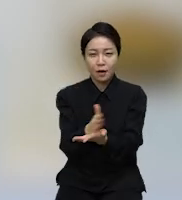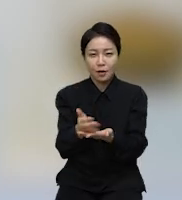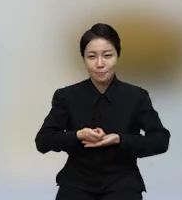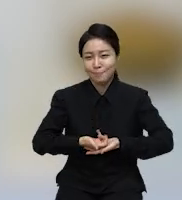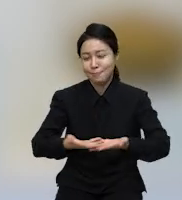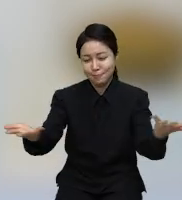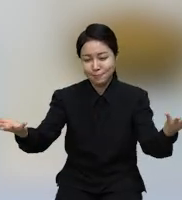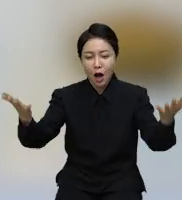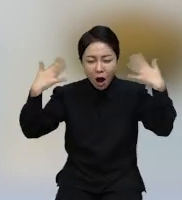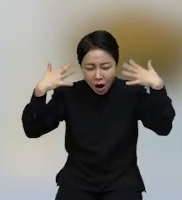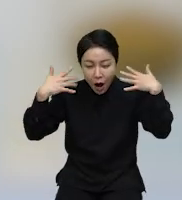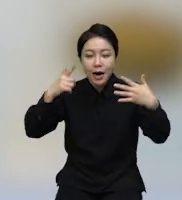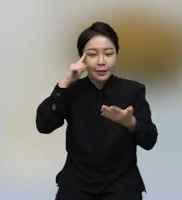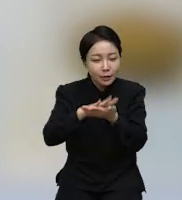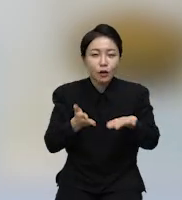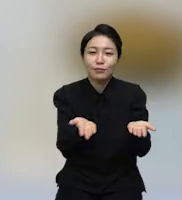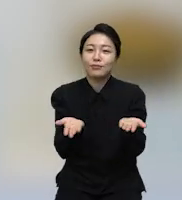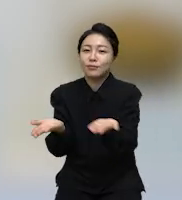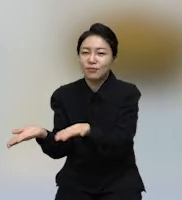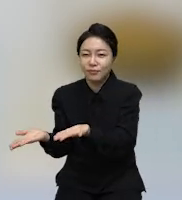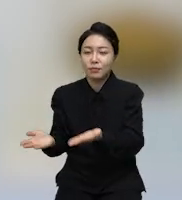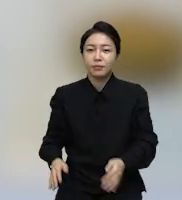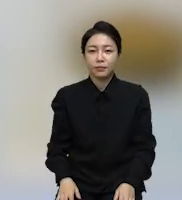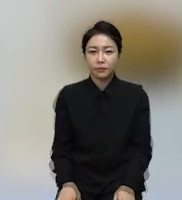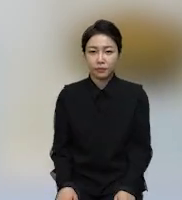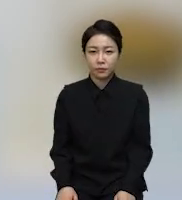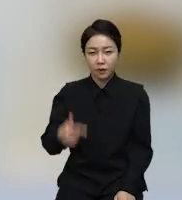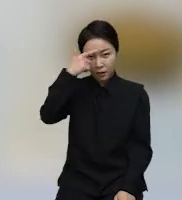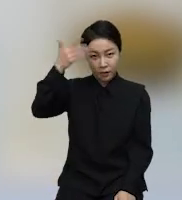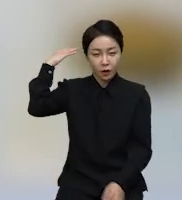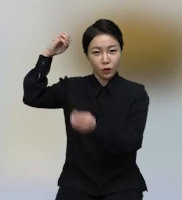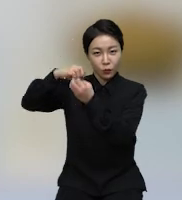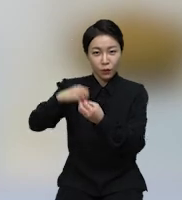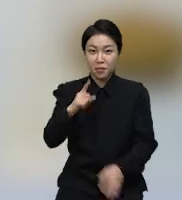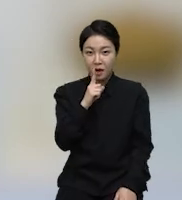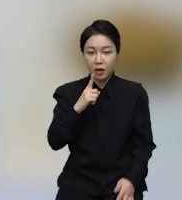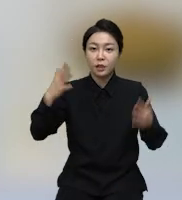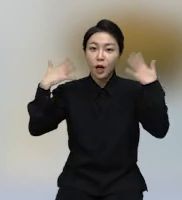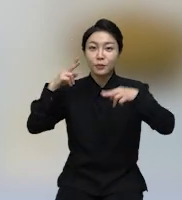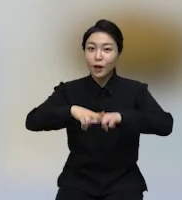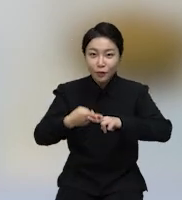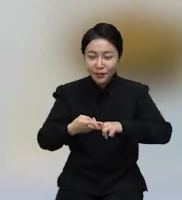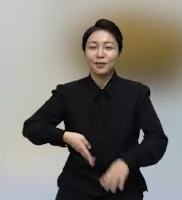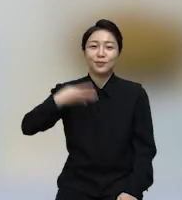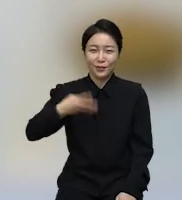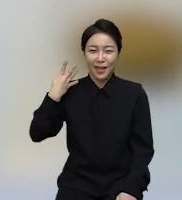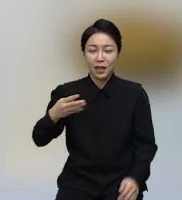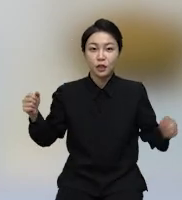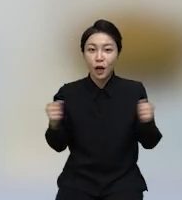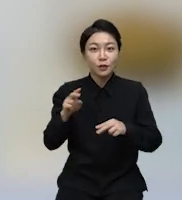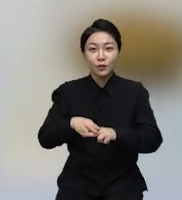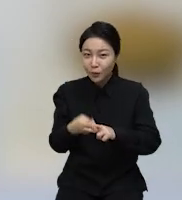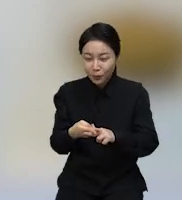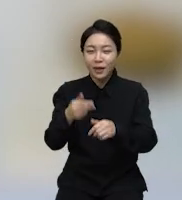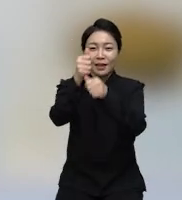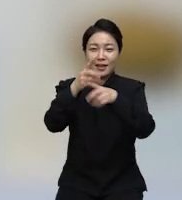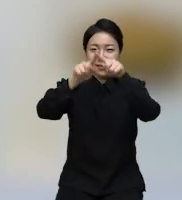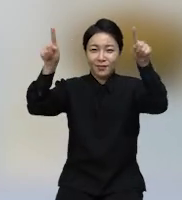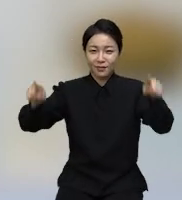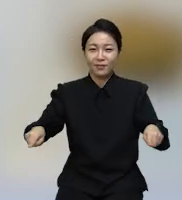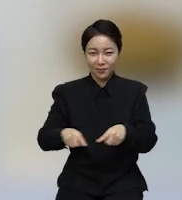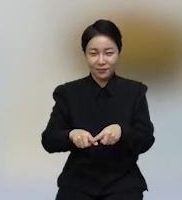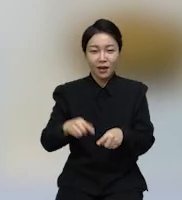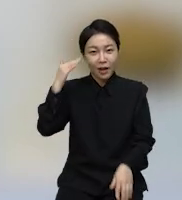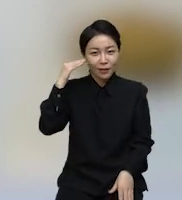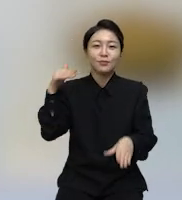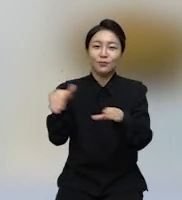서로 나누며 더위를 이겨내려 노력했습니다. 옛 속담에 여름 생색은 부채요, 겨울 생색은 달력이다